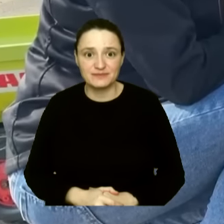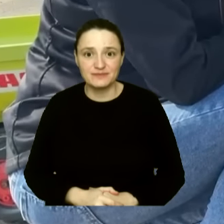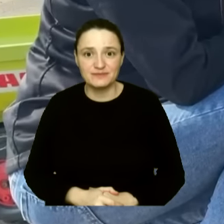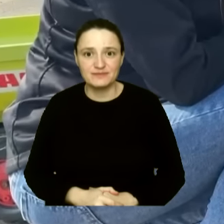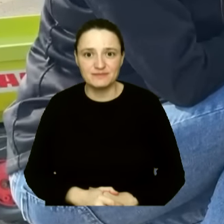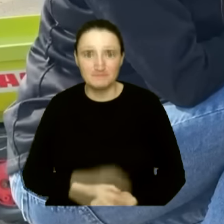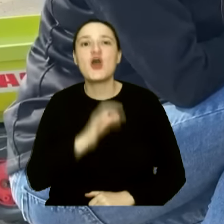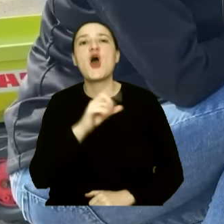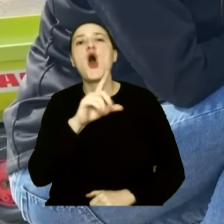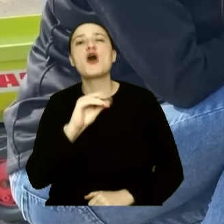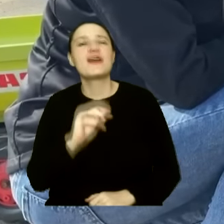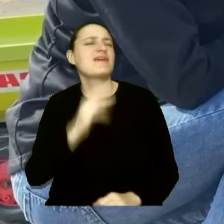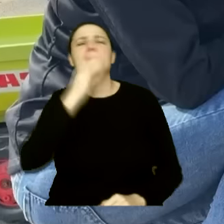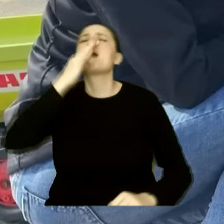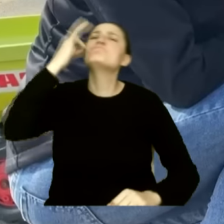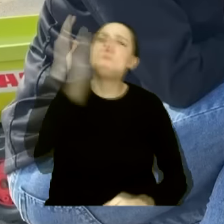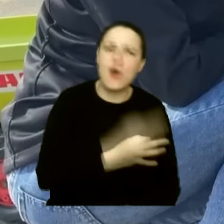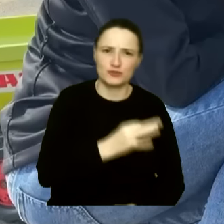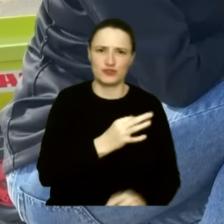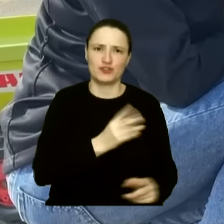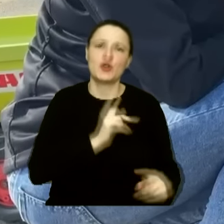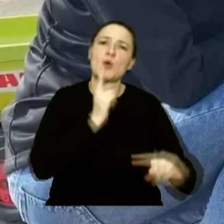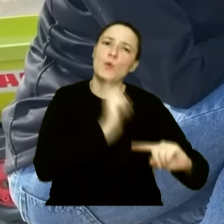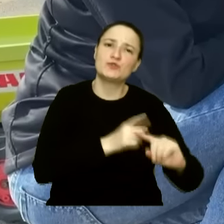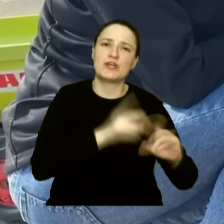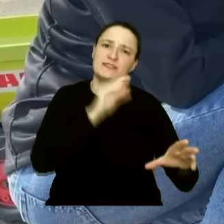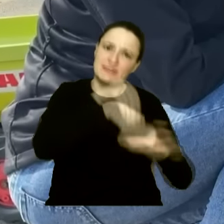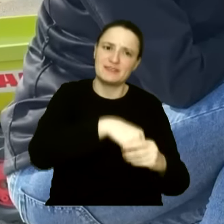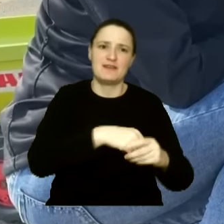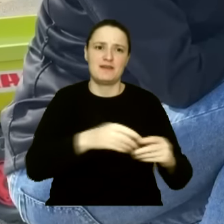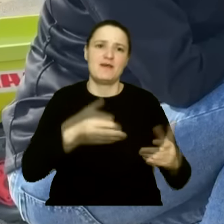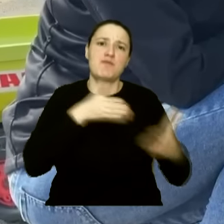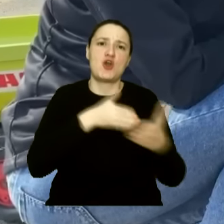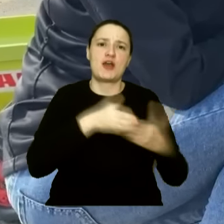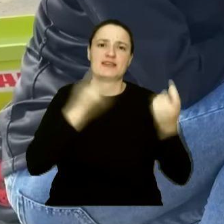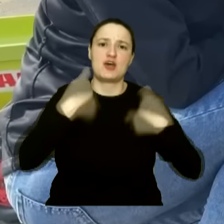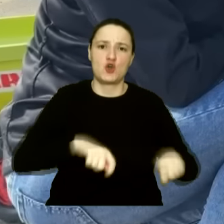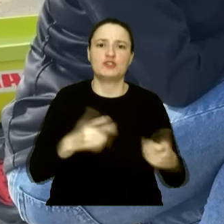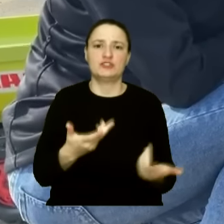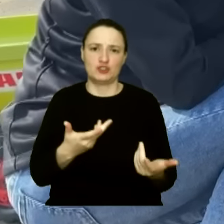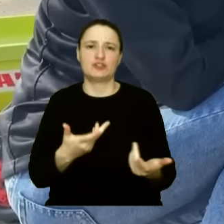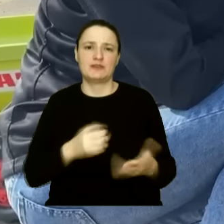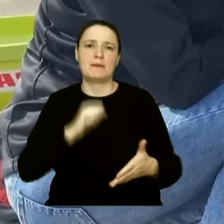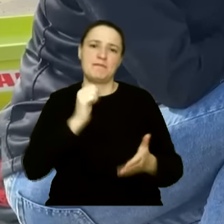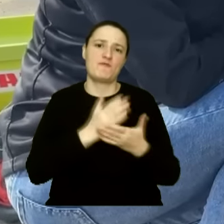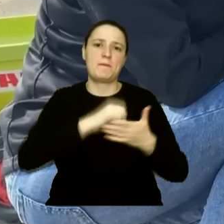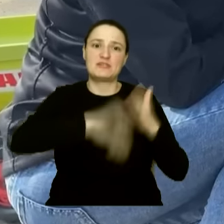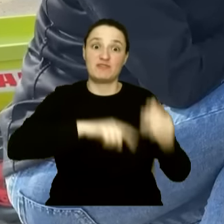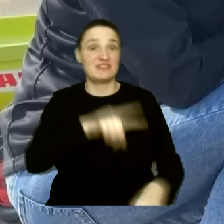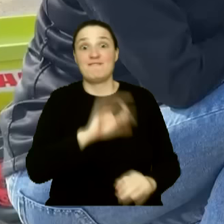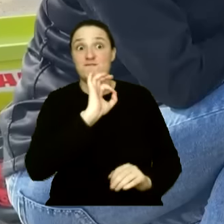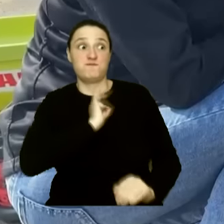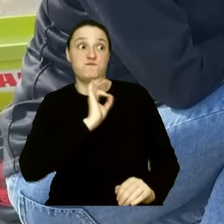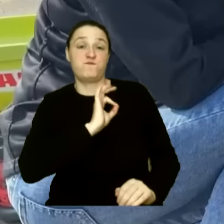Olek, czyli najmłodszy uczestnik protestu rolniczego, tej blokady rolniczej dzisiaj w Wiskitkach z własnym ciągnikiem, jak na